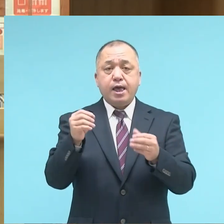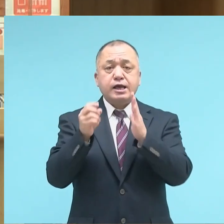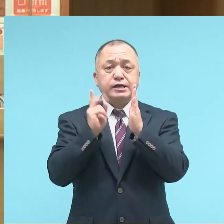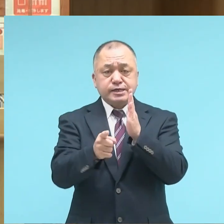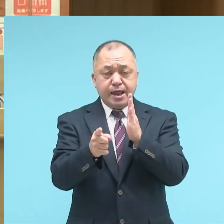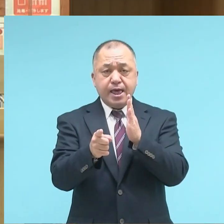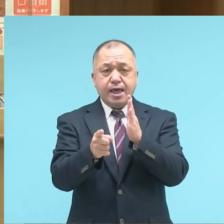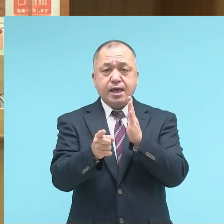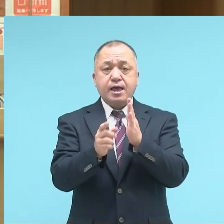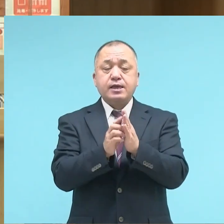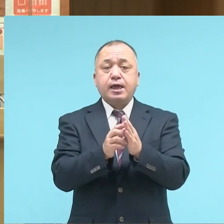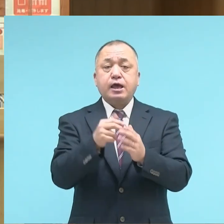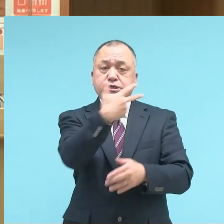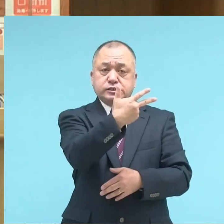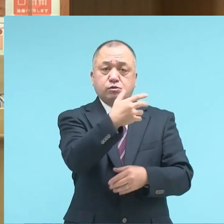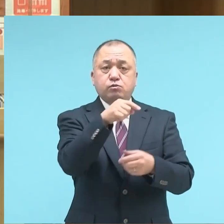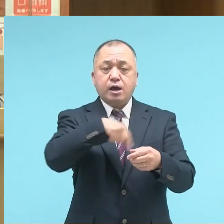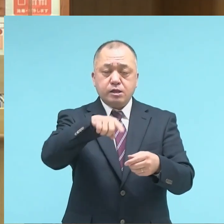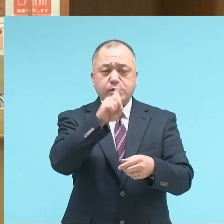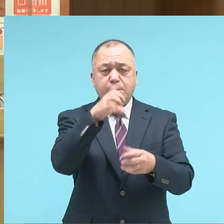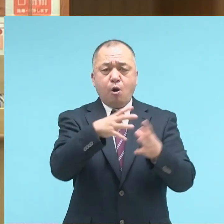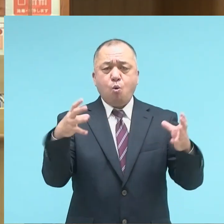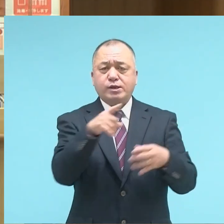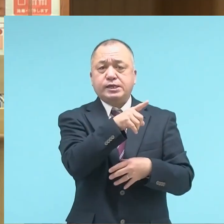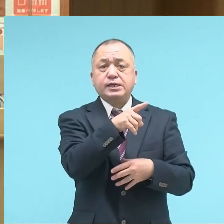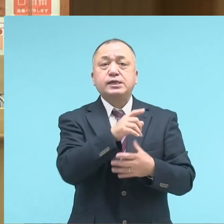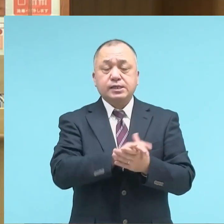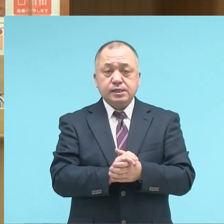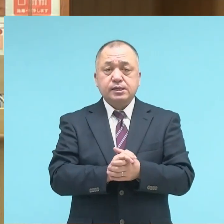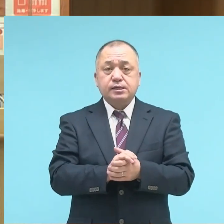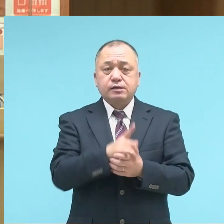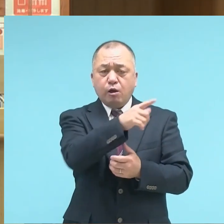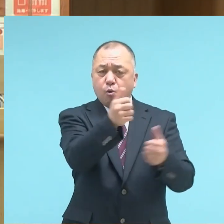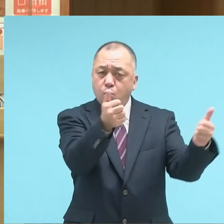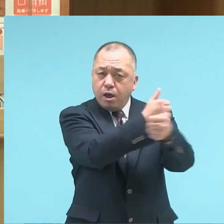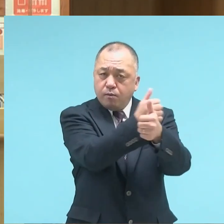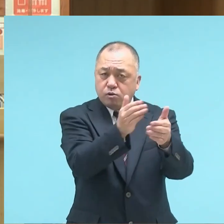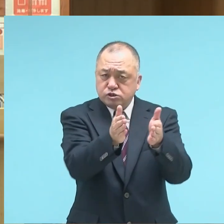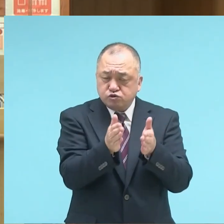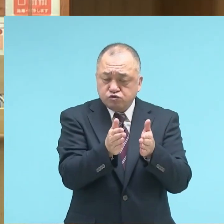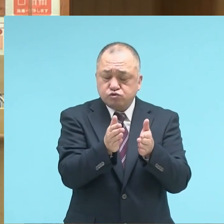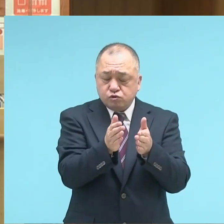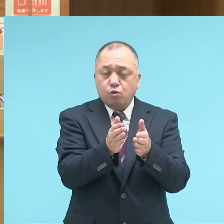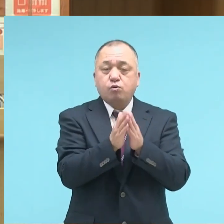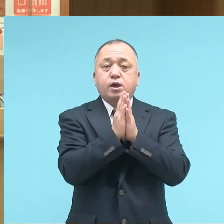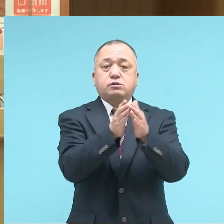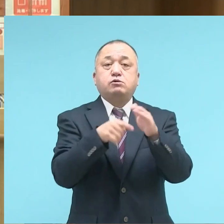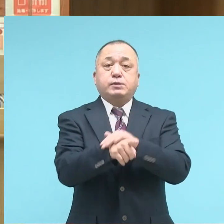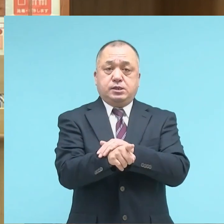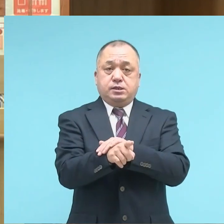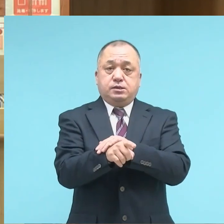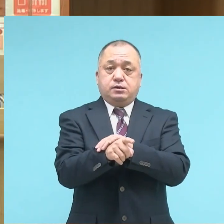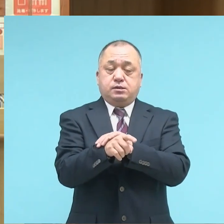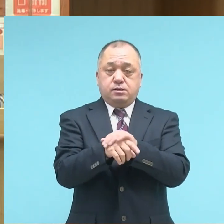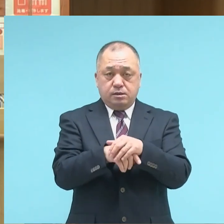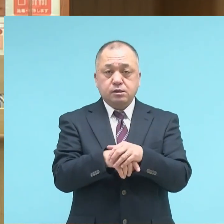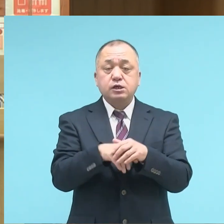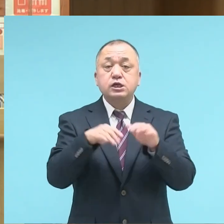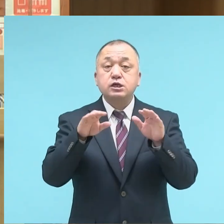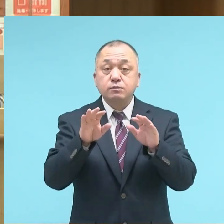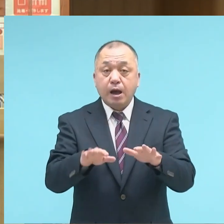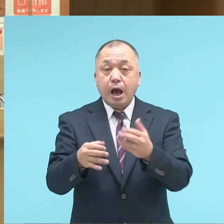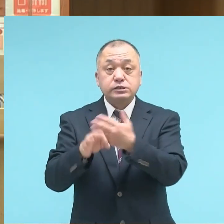わけですから、そういう陽性確認の中で往来について自粛をお願いしてますので、そういった状況では